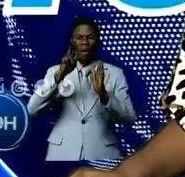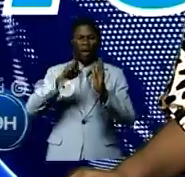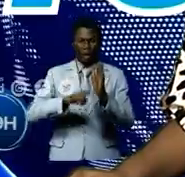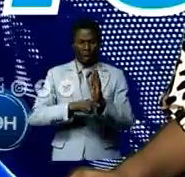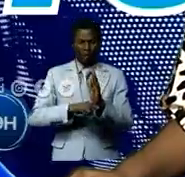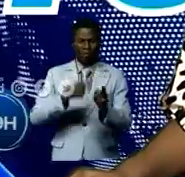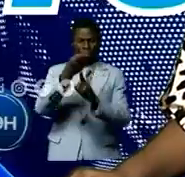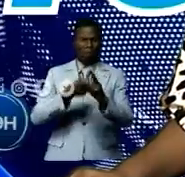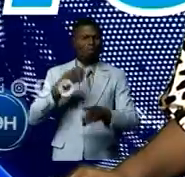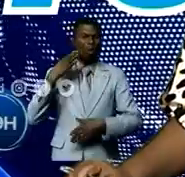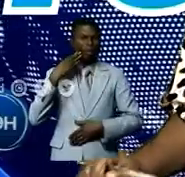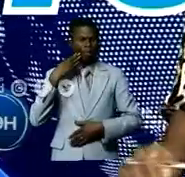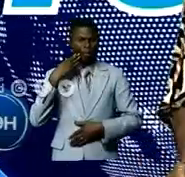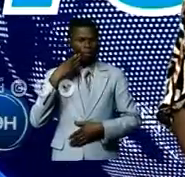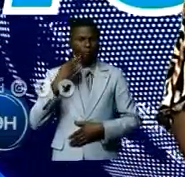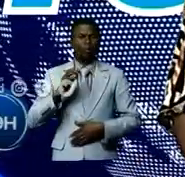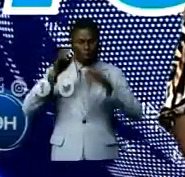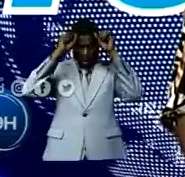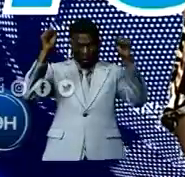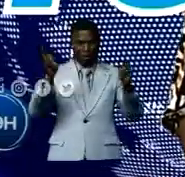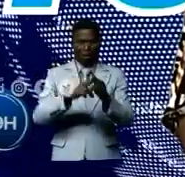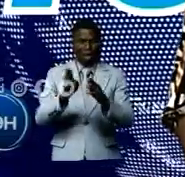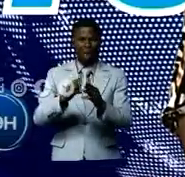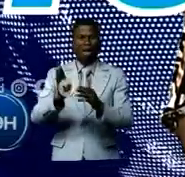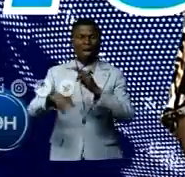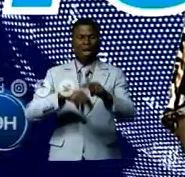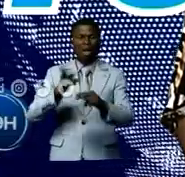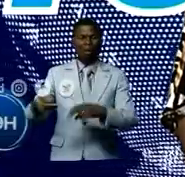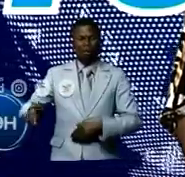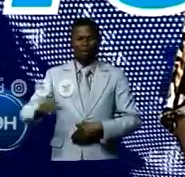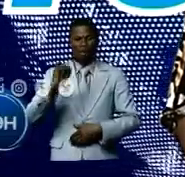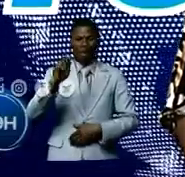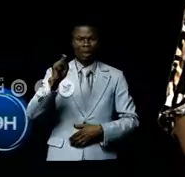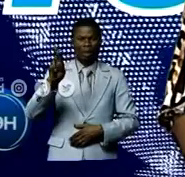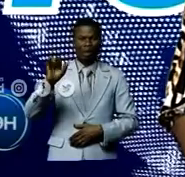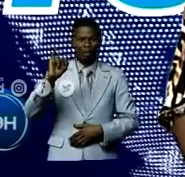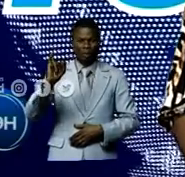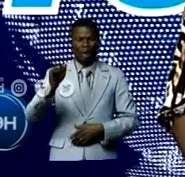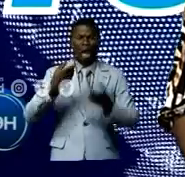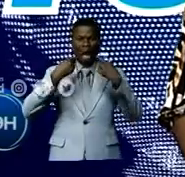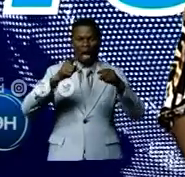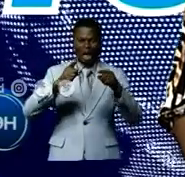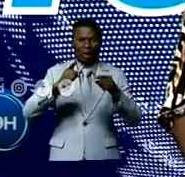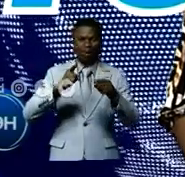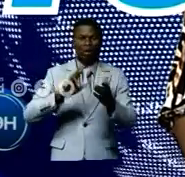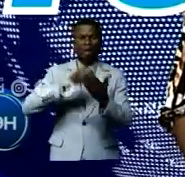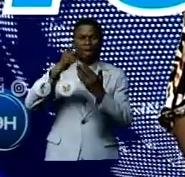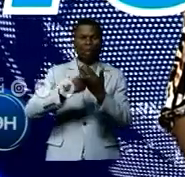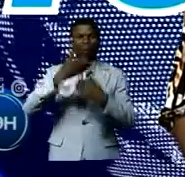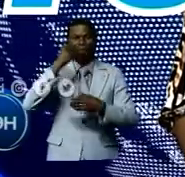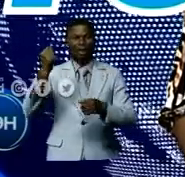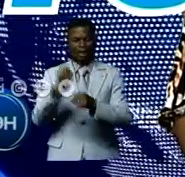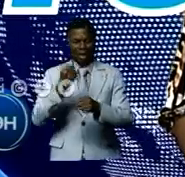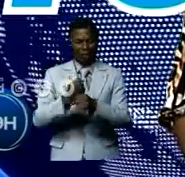de mars. Le président de l'Assemblée provinciale de l'Ituri a rappelé les grandes réalisations de cette